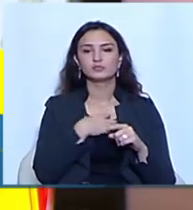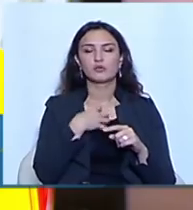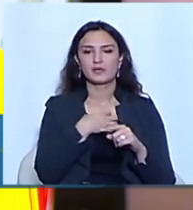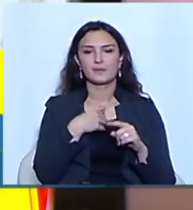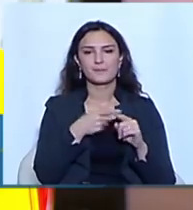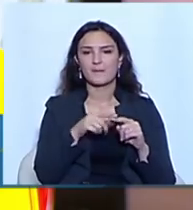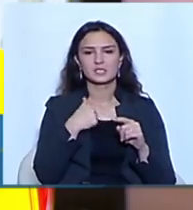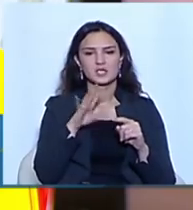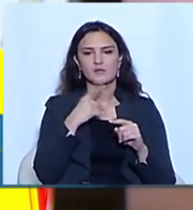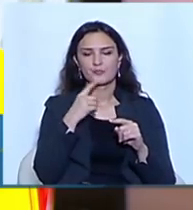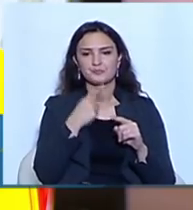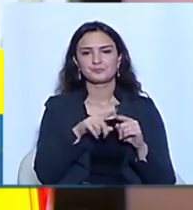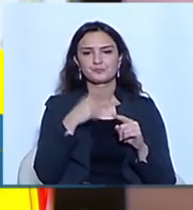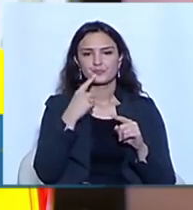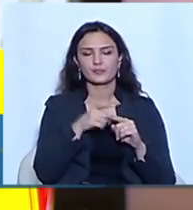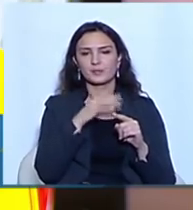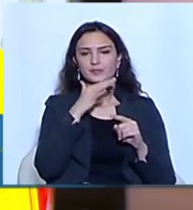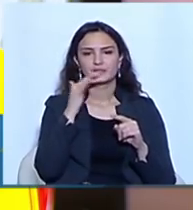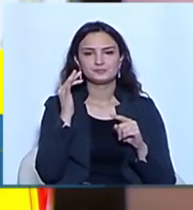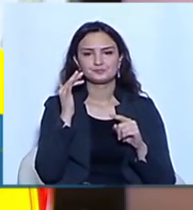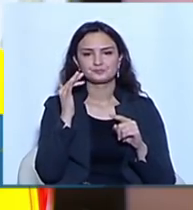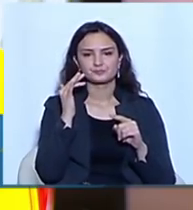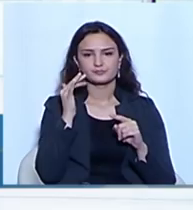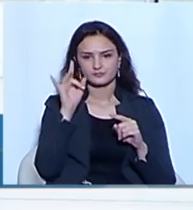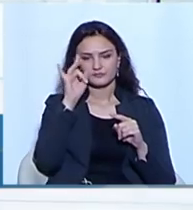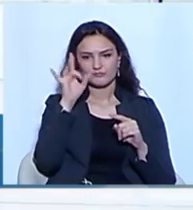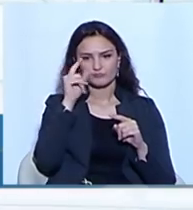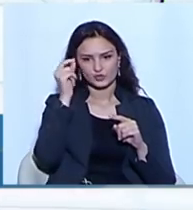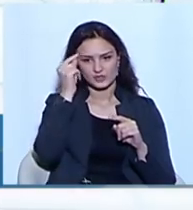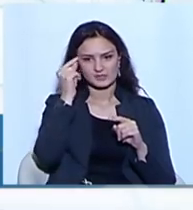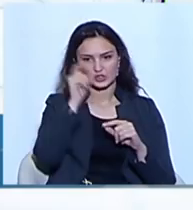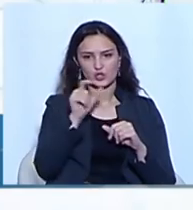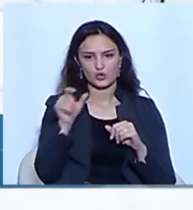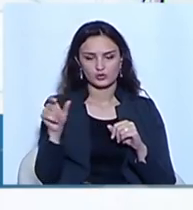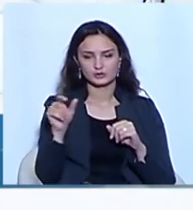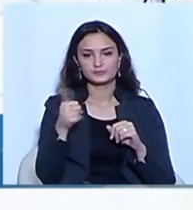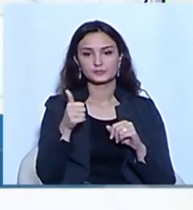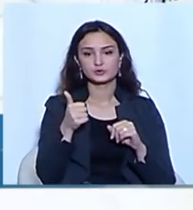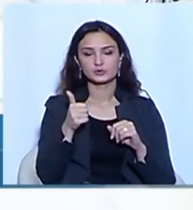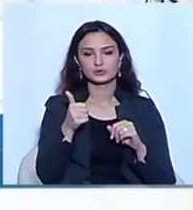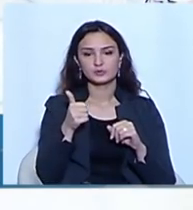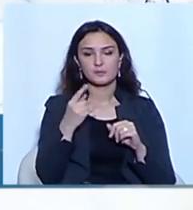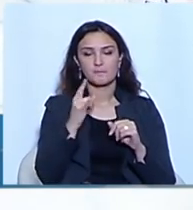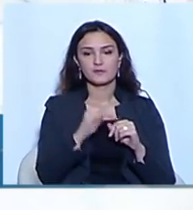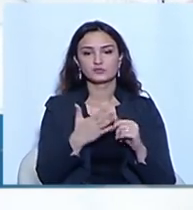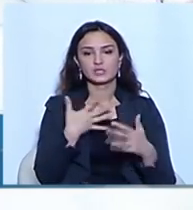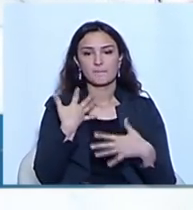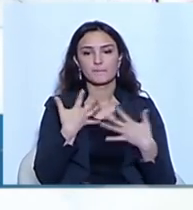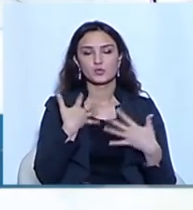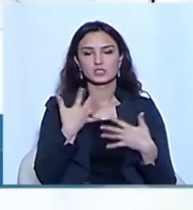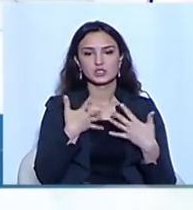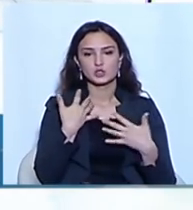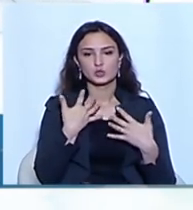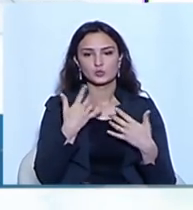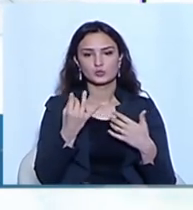მნიშვნელოვანია, ამას მე არ ვამბობ, ამას ამბობს ძალიან ბევრი გამოჩენილი ფსიქოლოგი, რომ როგორ წყალიბდება ბავშვის ემოციური